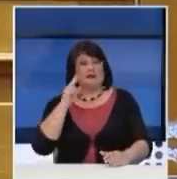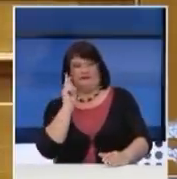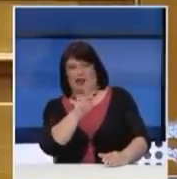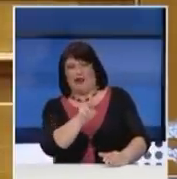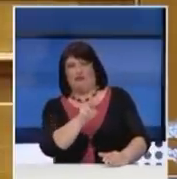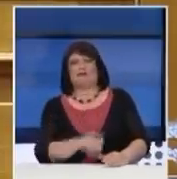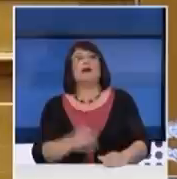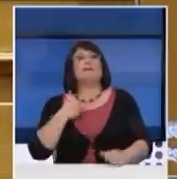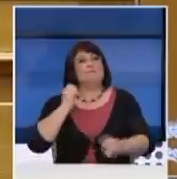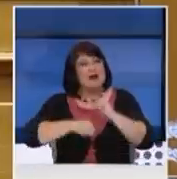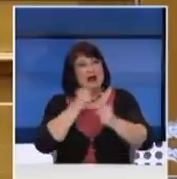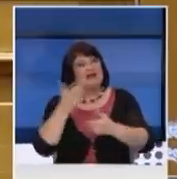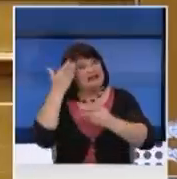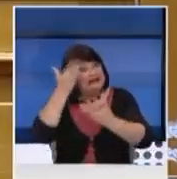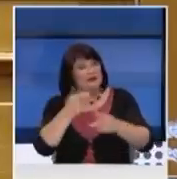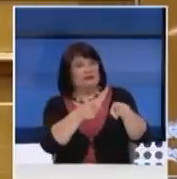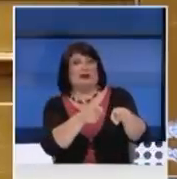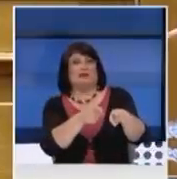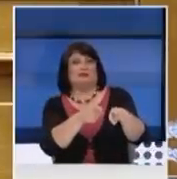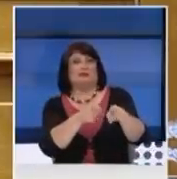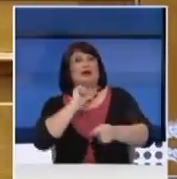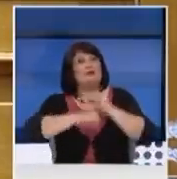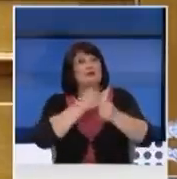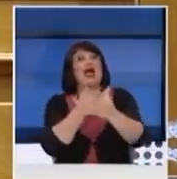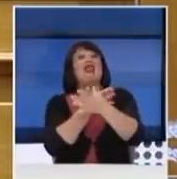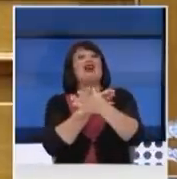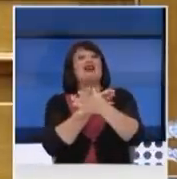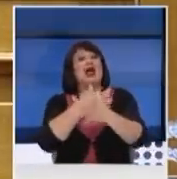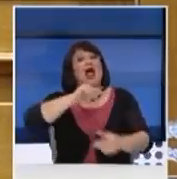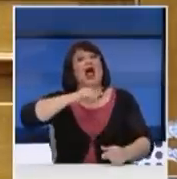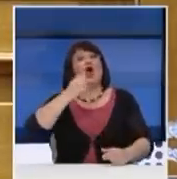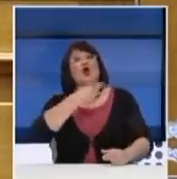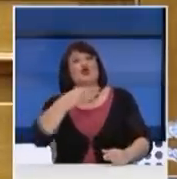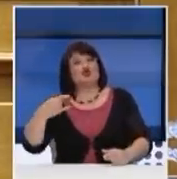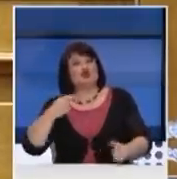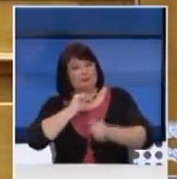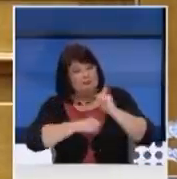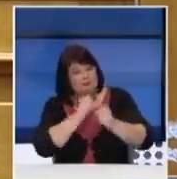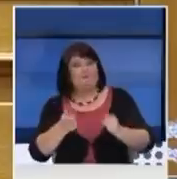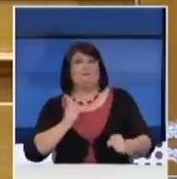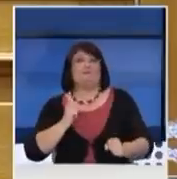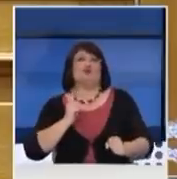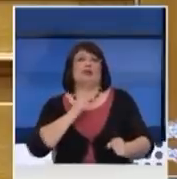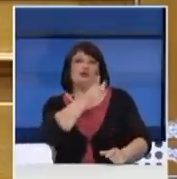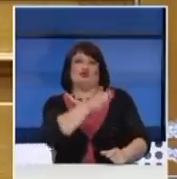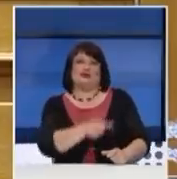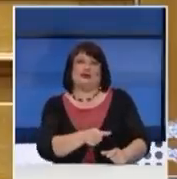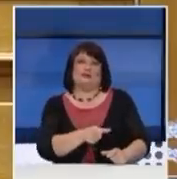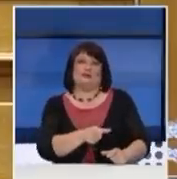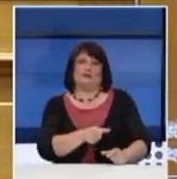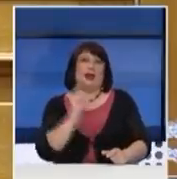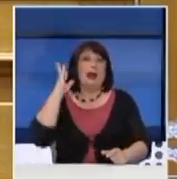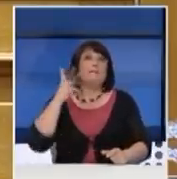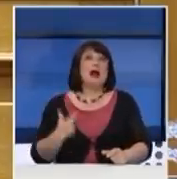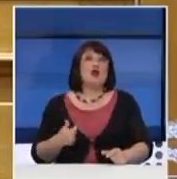Θυμάμαι κανέναν αγώνα, εγώ θα σας το αποδώσω αυτό, για την οριοθέτηση ΑΟΣ με την Αλβανία. Αν θυμείτε και η ίδια όμως είχα πει ότι η Αλβανία